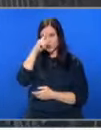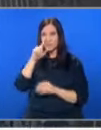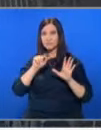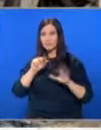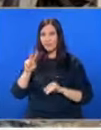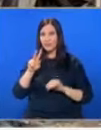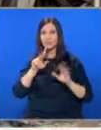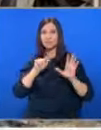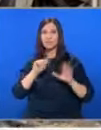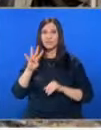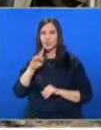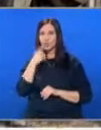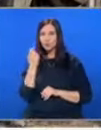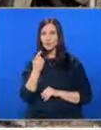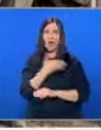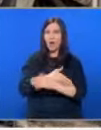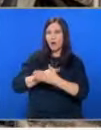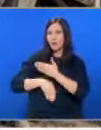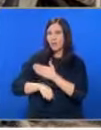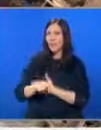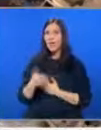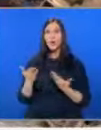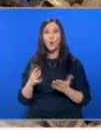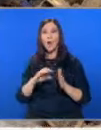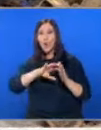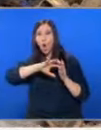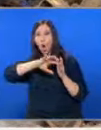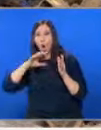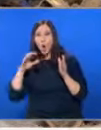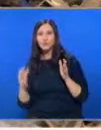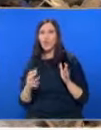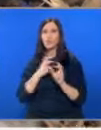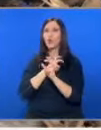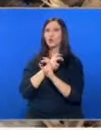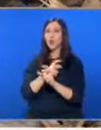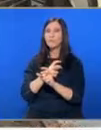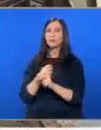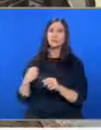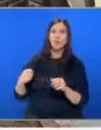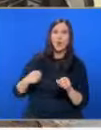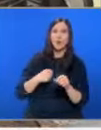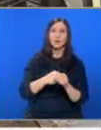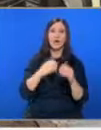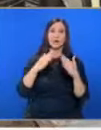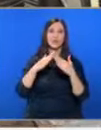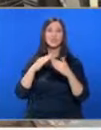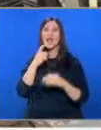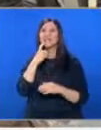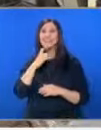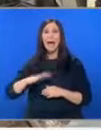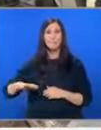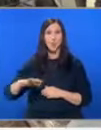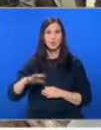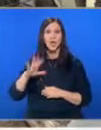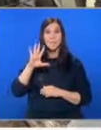72 и 74 години са били ранени, когато отломки от безпилотни апарати са ударили жилищна сграда в Запорожие. 5 къщи